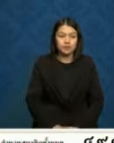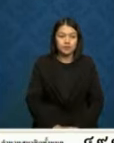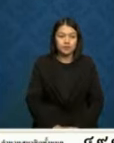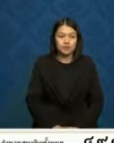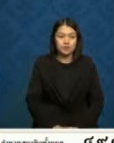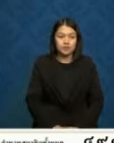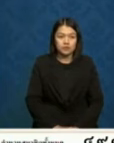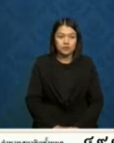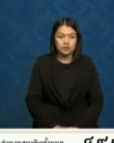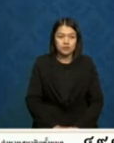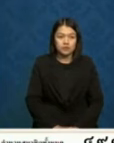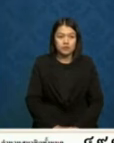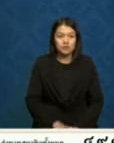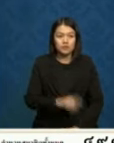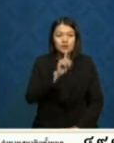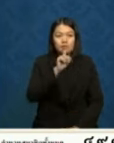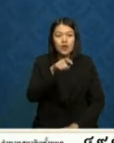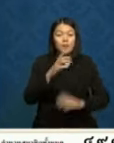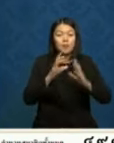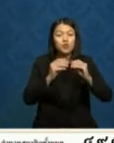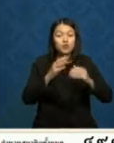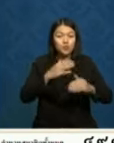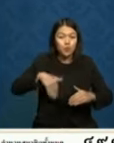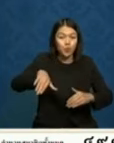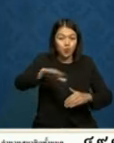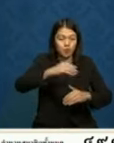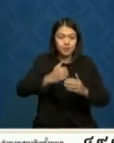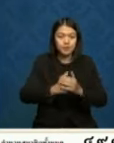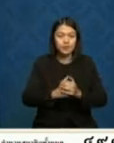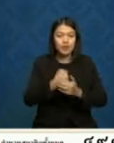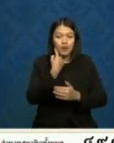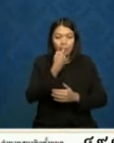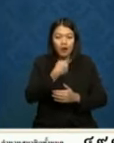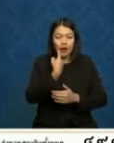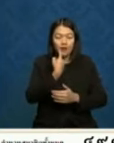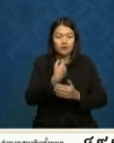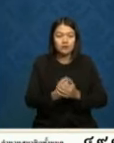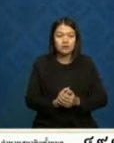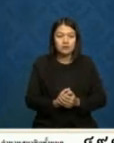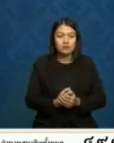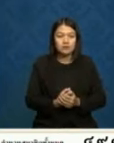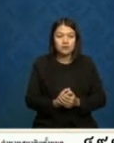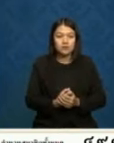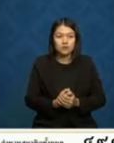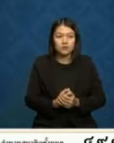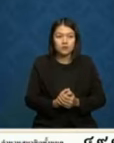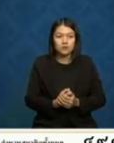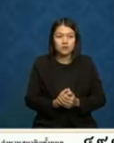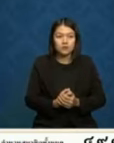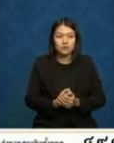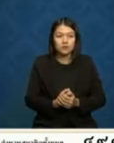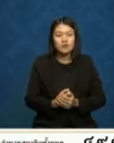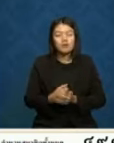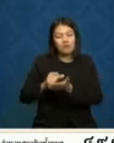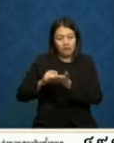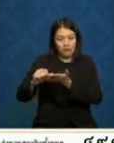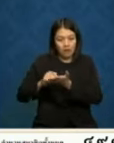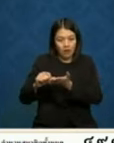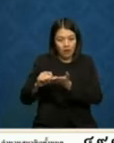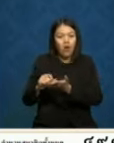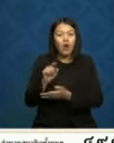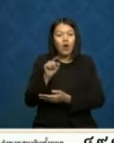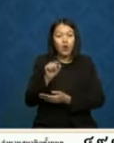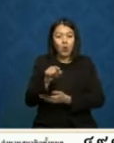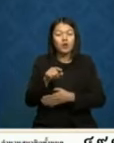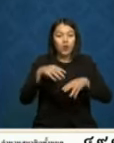ก็ จะถามจากที่ประชุมว่าท่านผู้ใดสมควรให้มีการแก้ไขกรุณาก